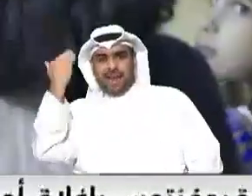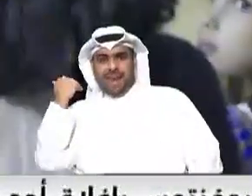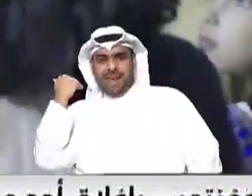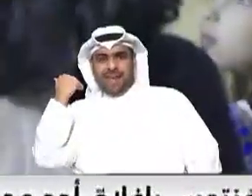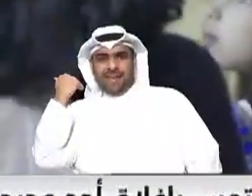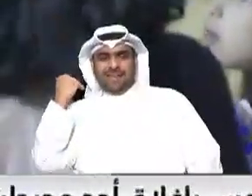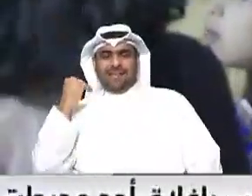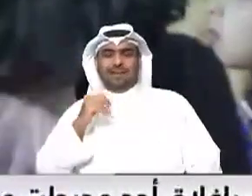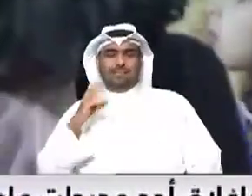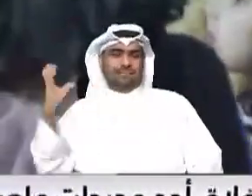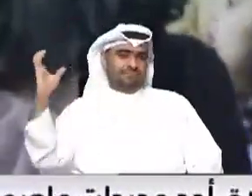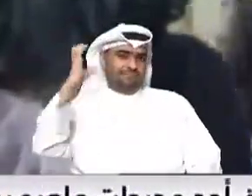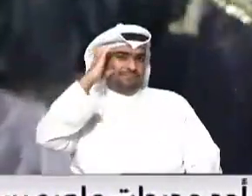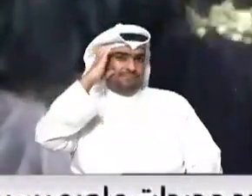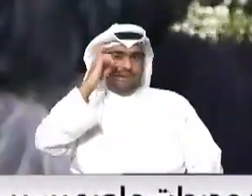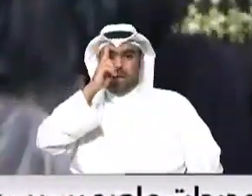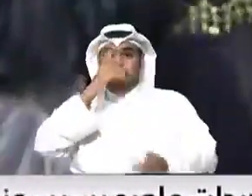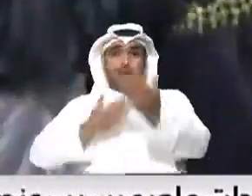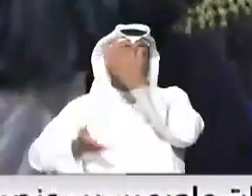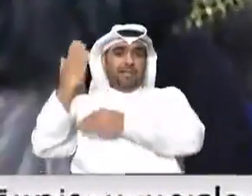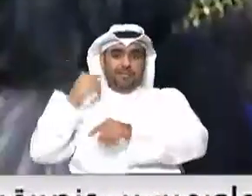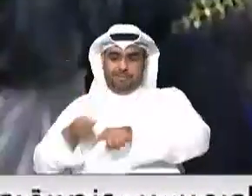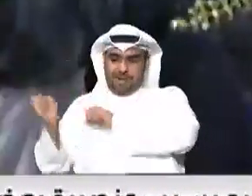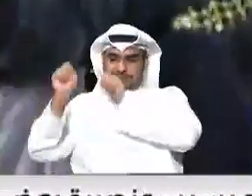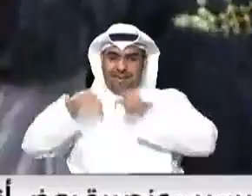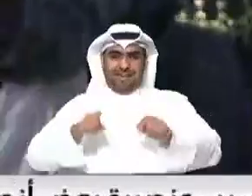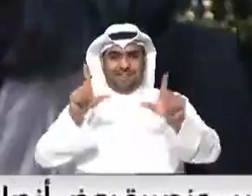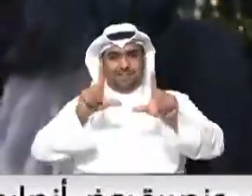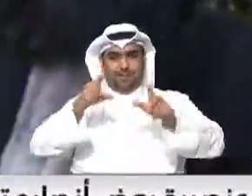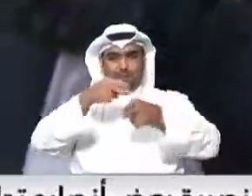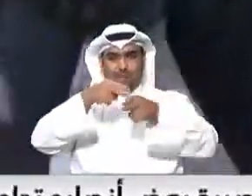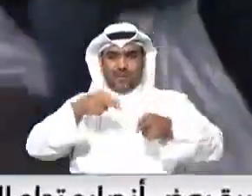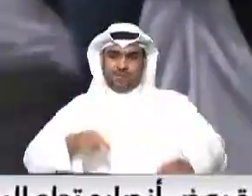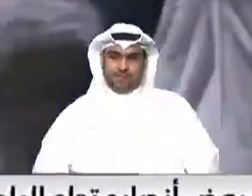وتقاليد الاباء والاجداد دوله الكويت